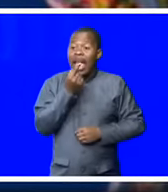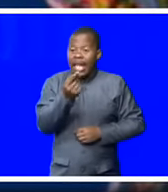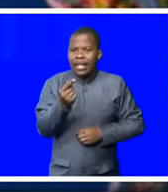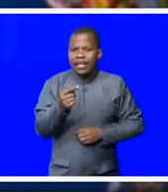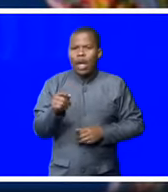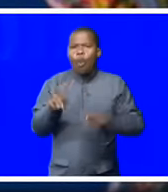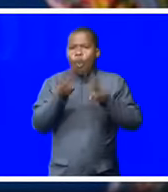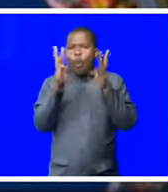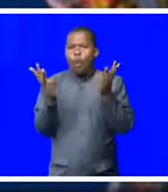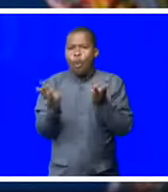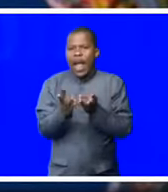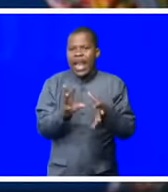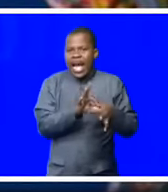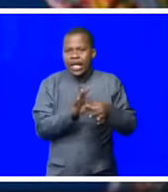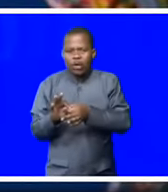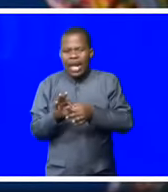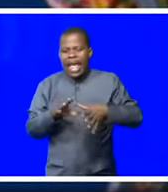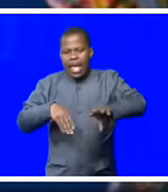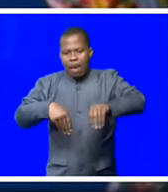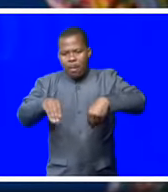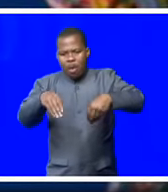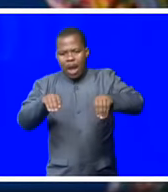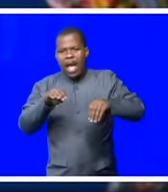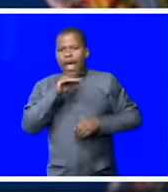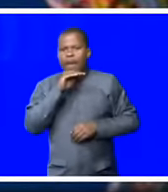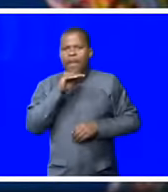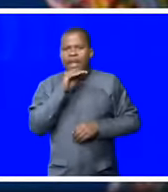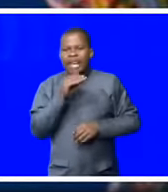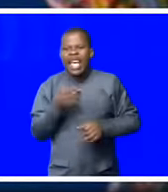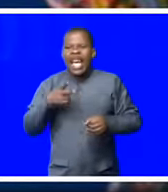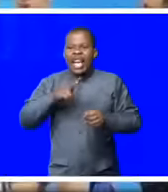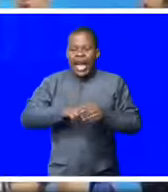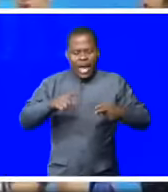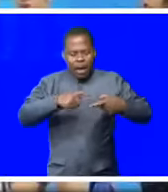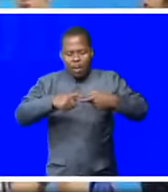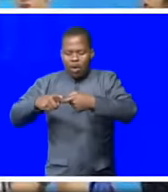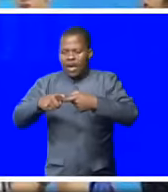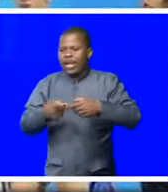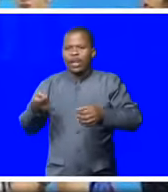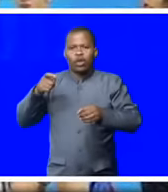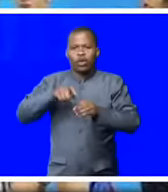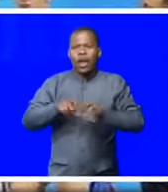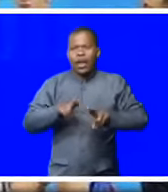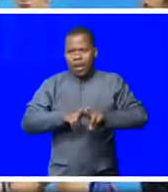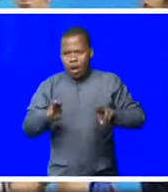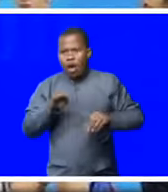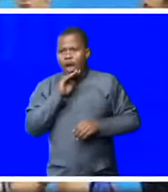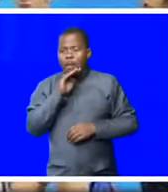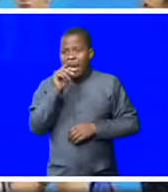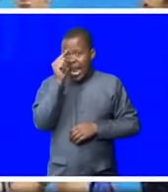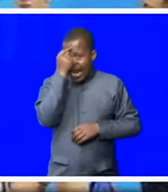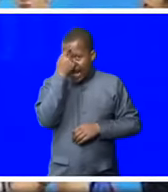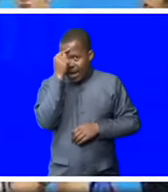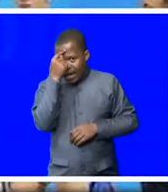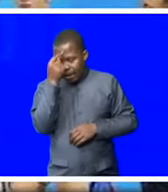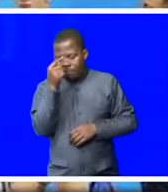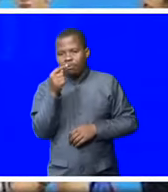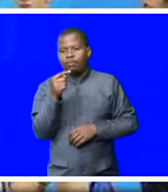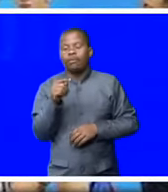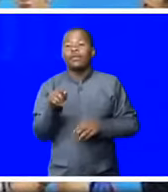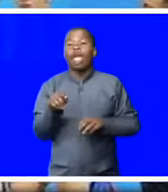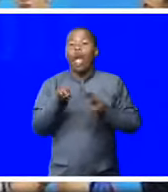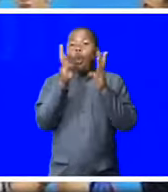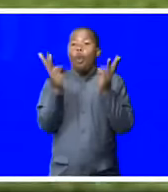webhola emhlabeni akufuneki ukuthi titikhanze tingenele ipolitiki. Lokusho ukuthi live leNdiya angeke